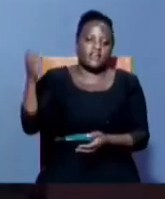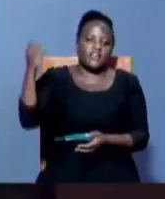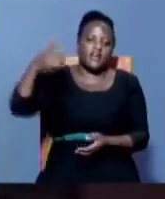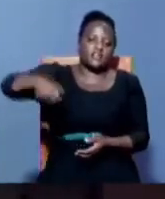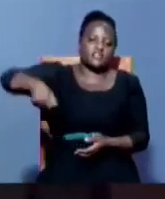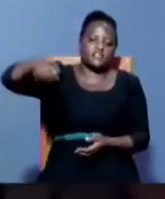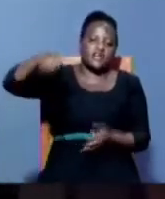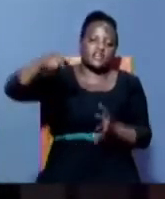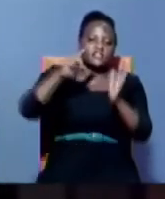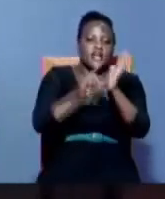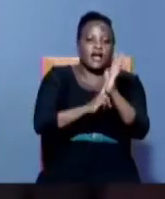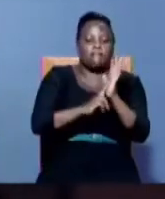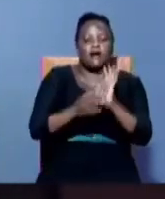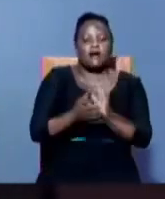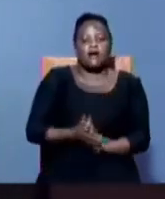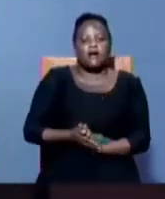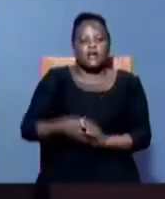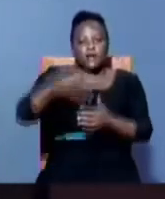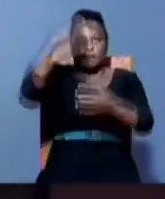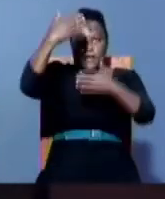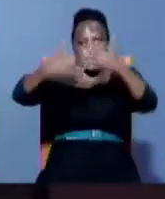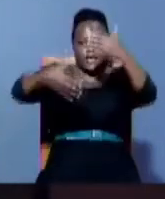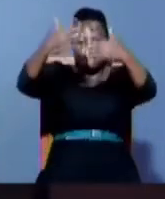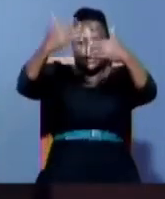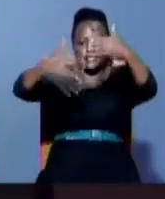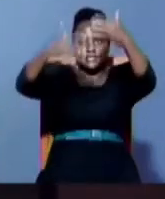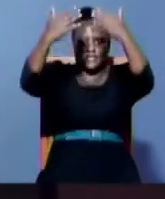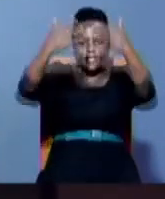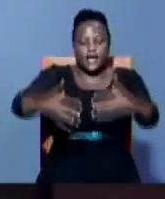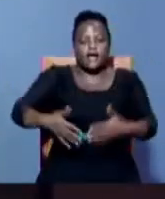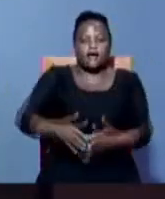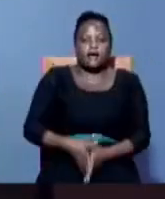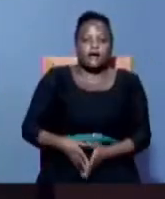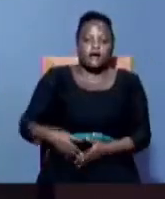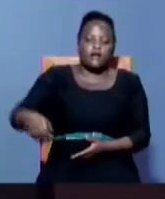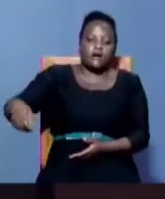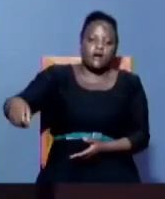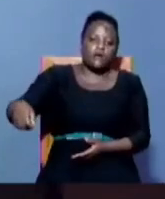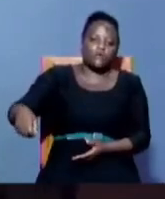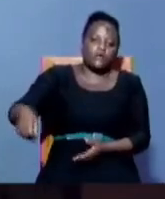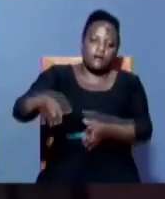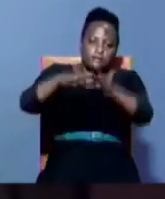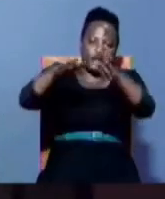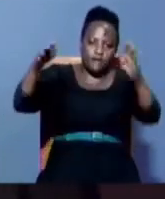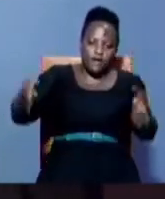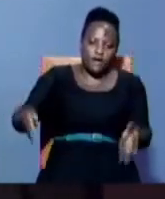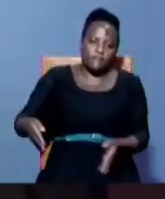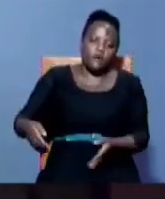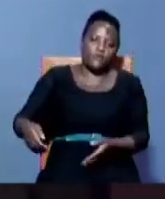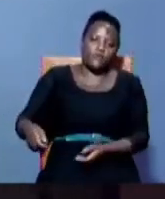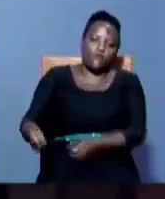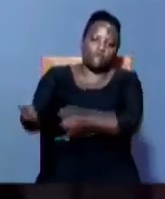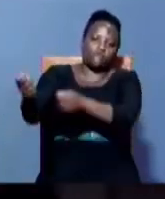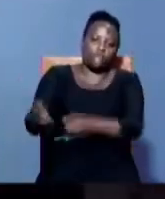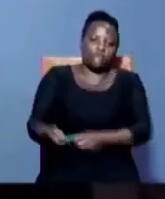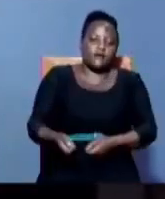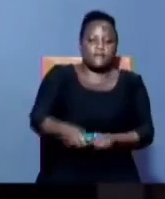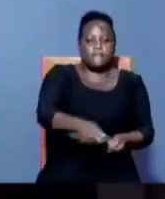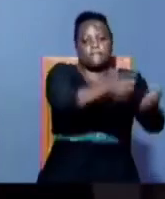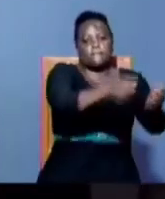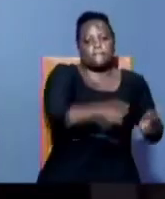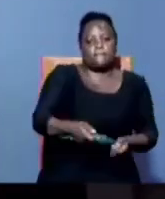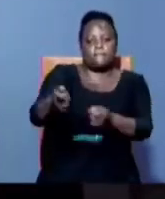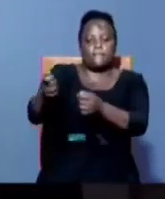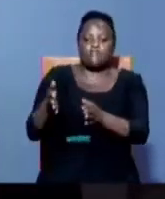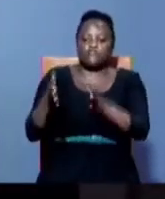mbele yake tu kwenye pazia pale kuna madhabahu ya kufukiza uvumba. Halafu anaingia chumba cha pili ambacho kilikuwa na sanduku la agano pekee.